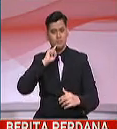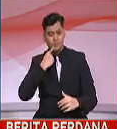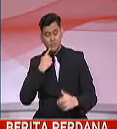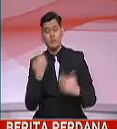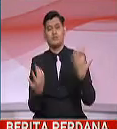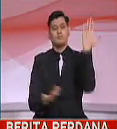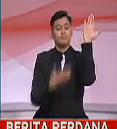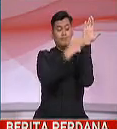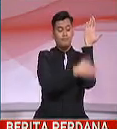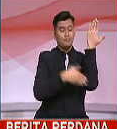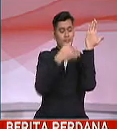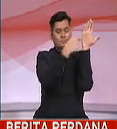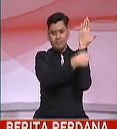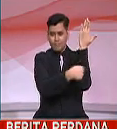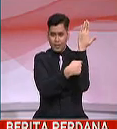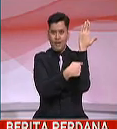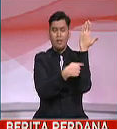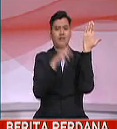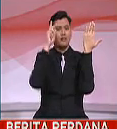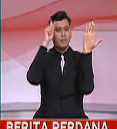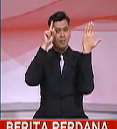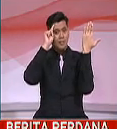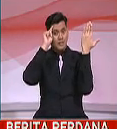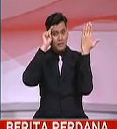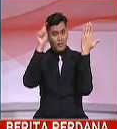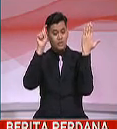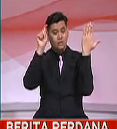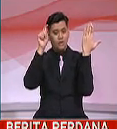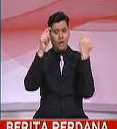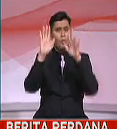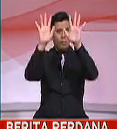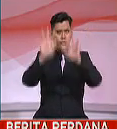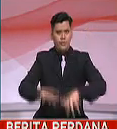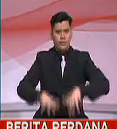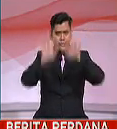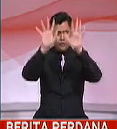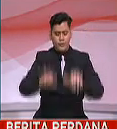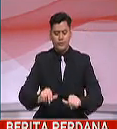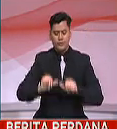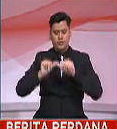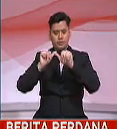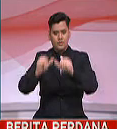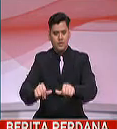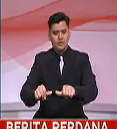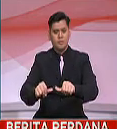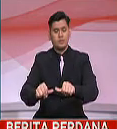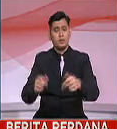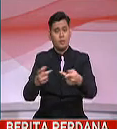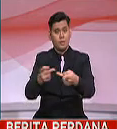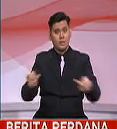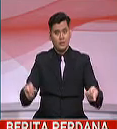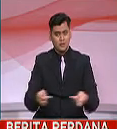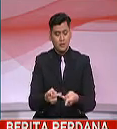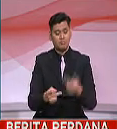sebahagian dari negeri Terengganu, di mana hujan lebat berterusan masih lagi berpotensi untuk berlaku melibatkan kawasan yang terbabit